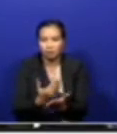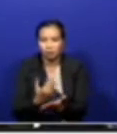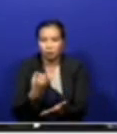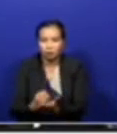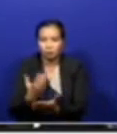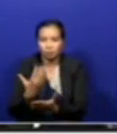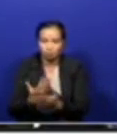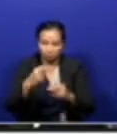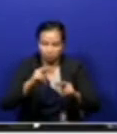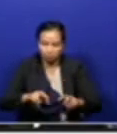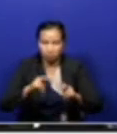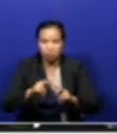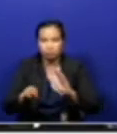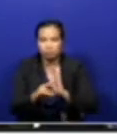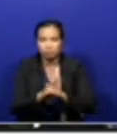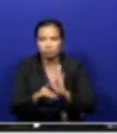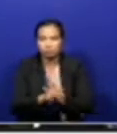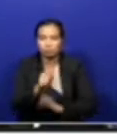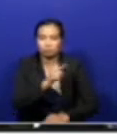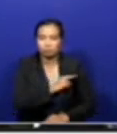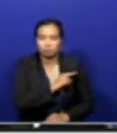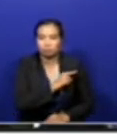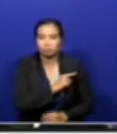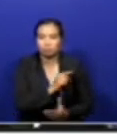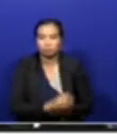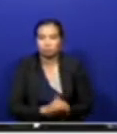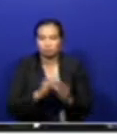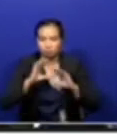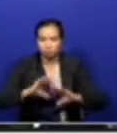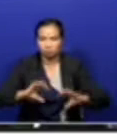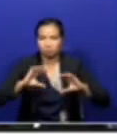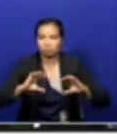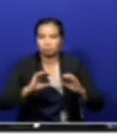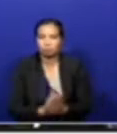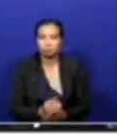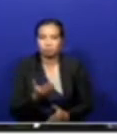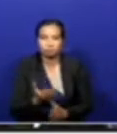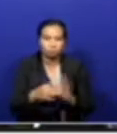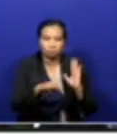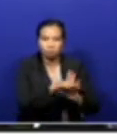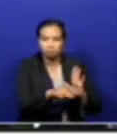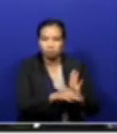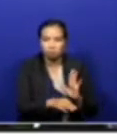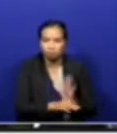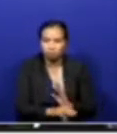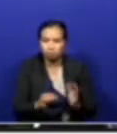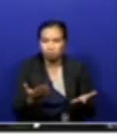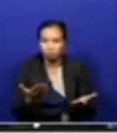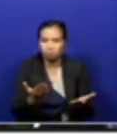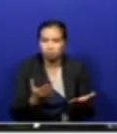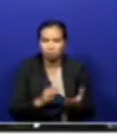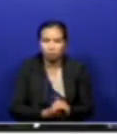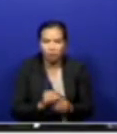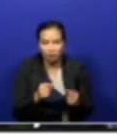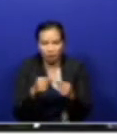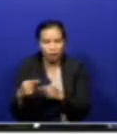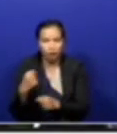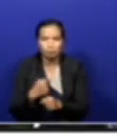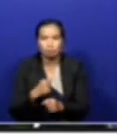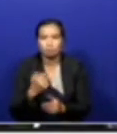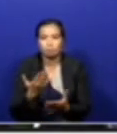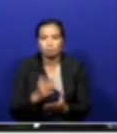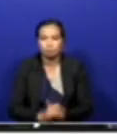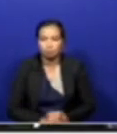าแต่สุดท้ายแล้วเจ้าหน้าที่ส่วนงานราชการก็ไม่ได้ดำเนินการอะไรอย่างต่อเนื่องเลยครับช่วง